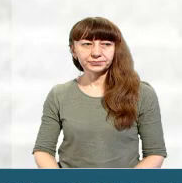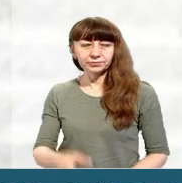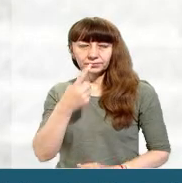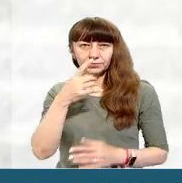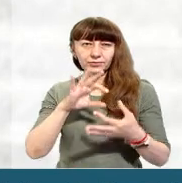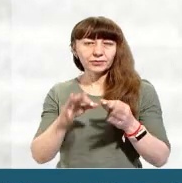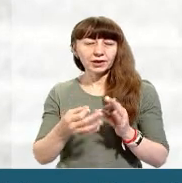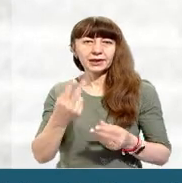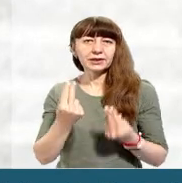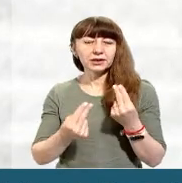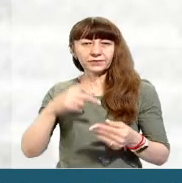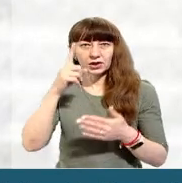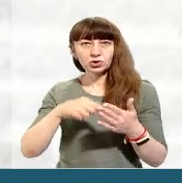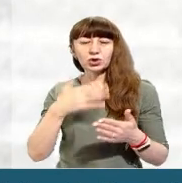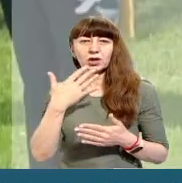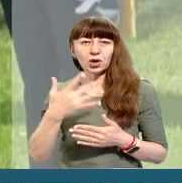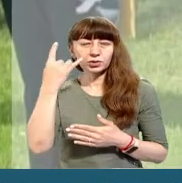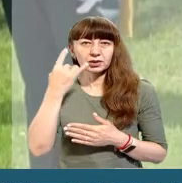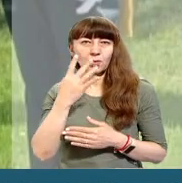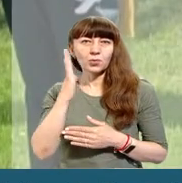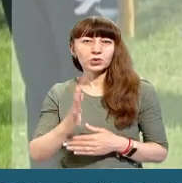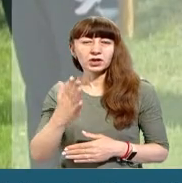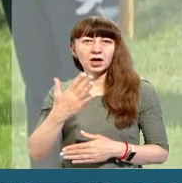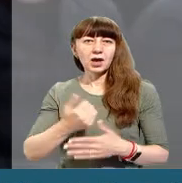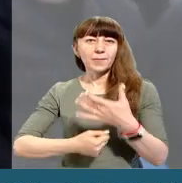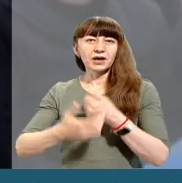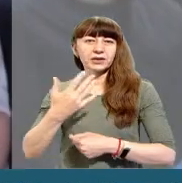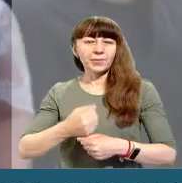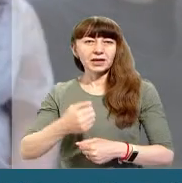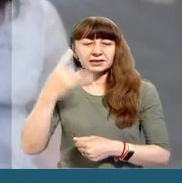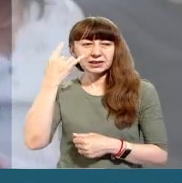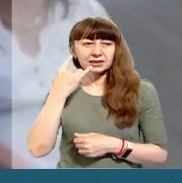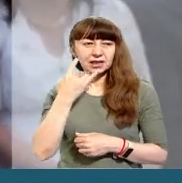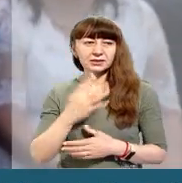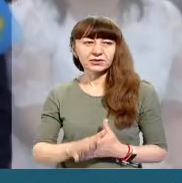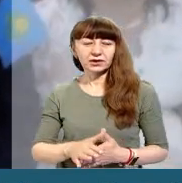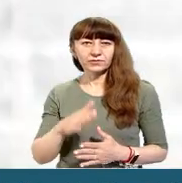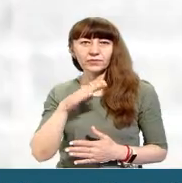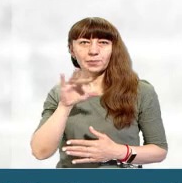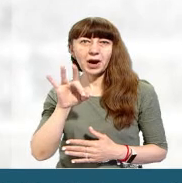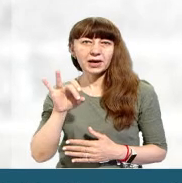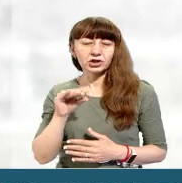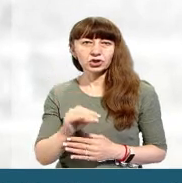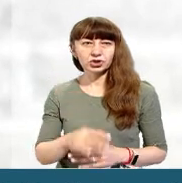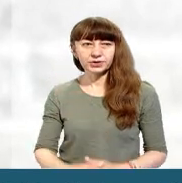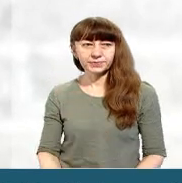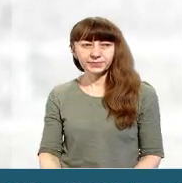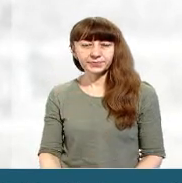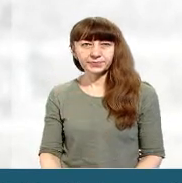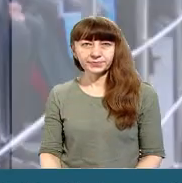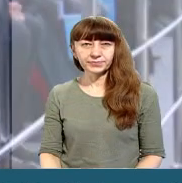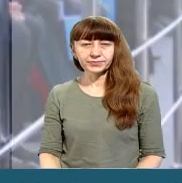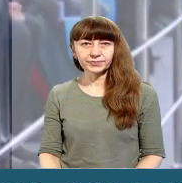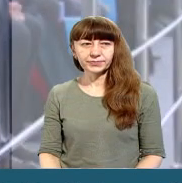төрінде де туымызды тік ұстайды деп сенемін деді президент. Оның үстіне бейбіт сүйгіш еліміздің туы әлемге бірлік пен татулықтың